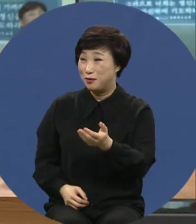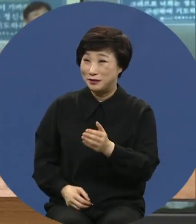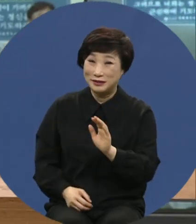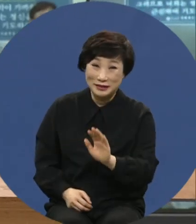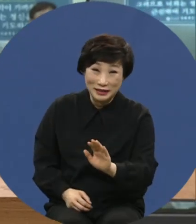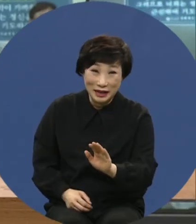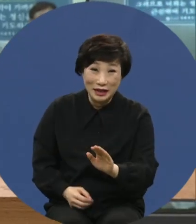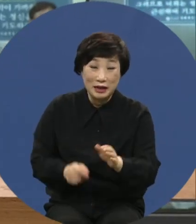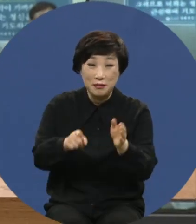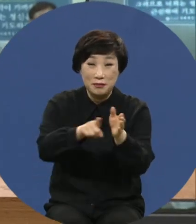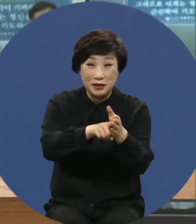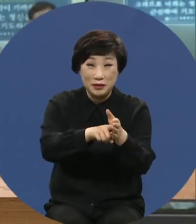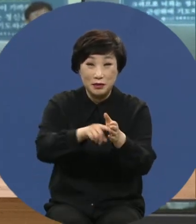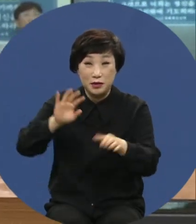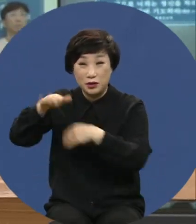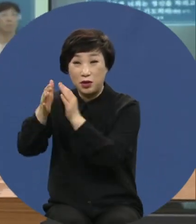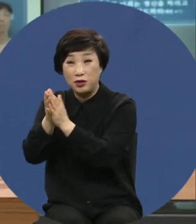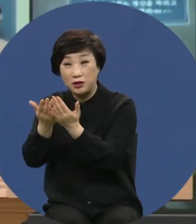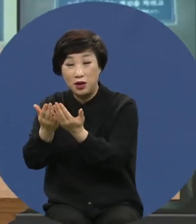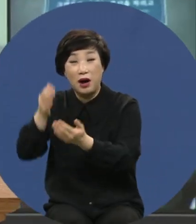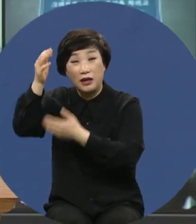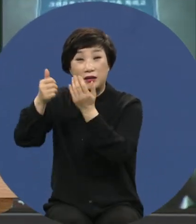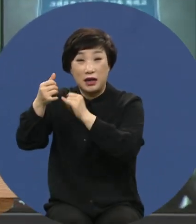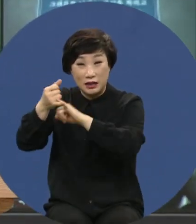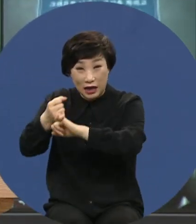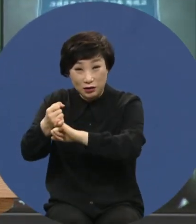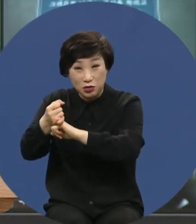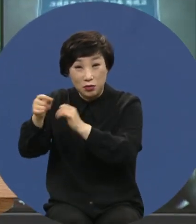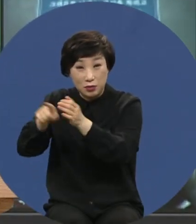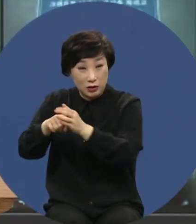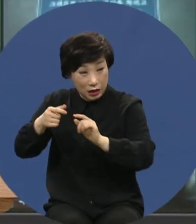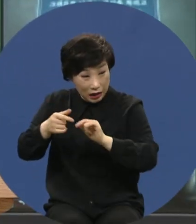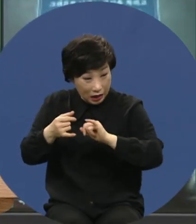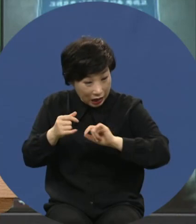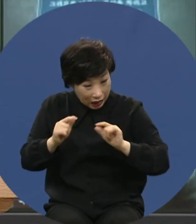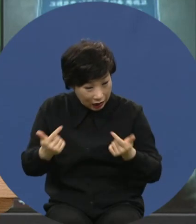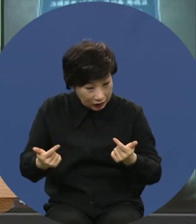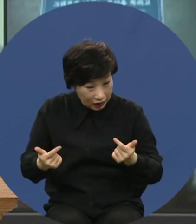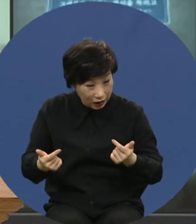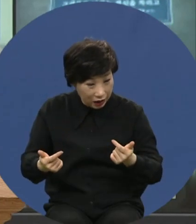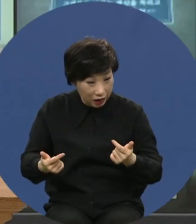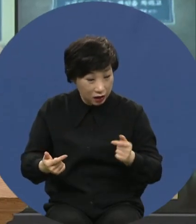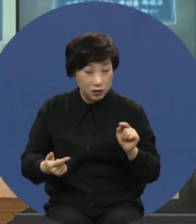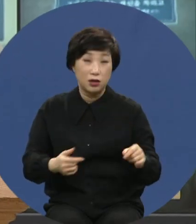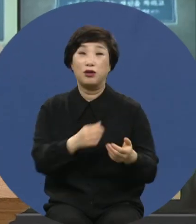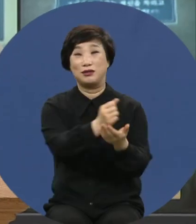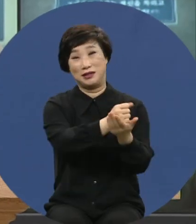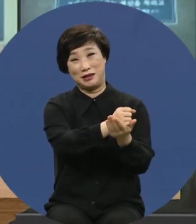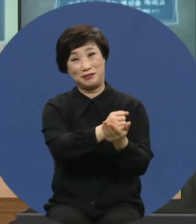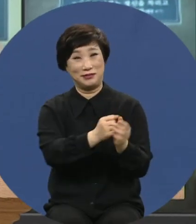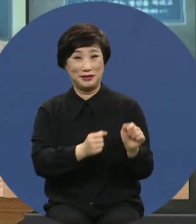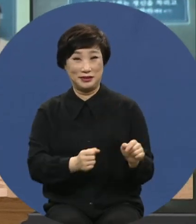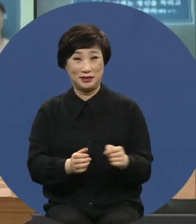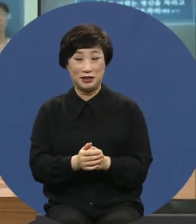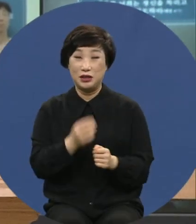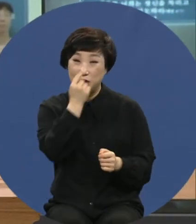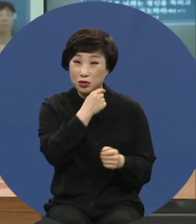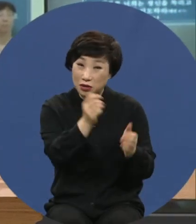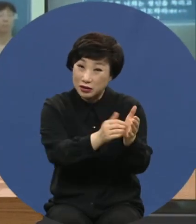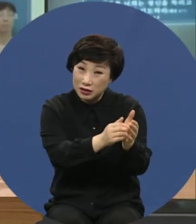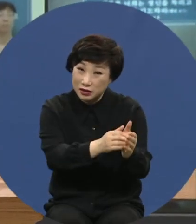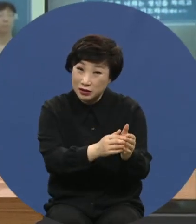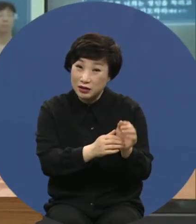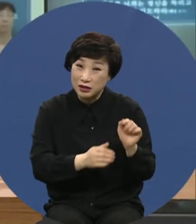믿음이 성경과 하나님과 약속된 믿음이 아니라면 샤머니즘이요, 하나의 이론에